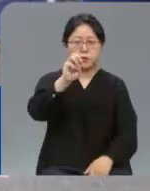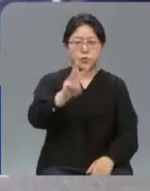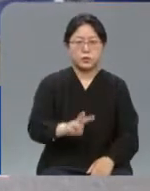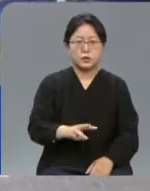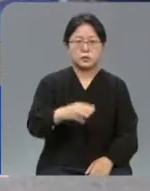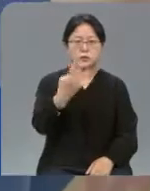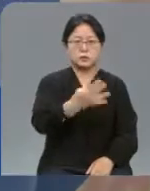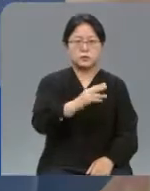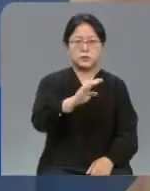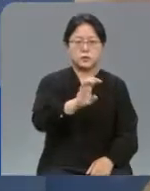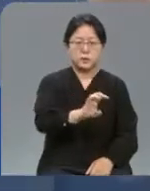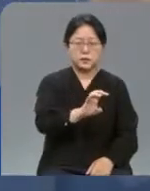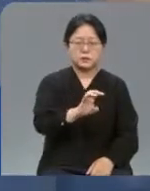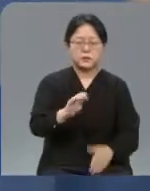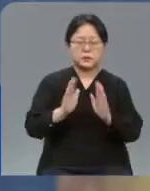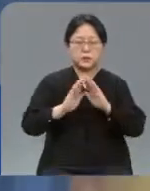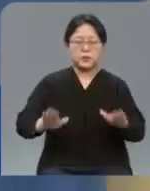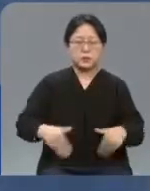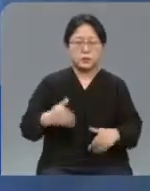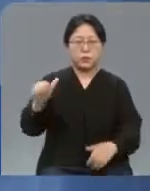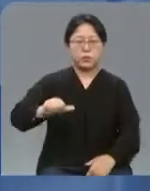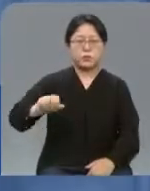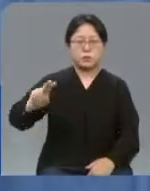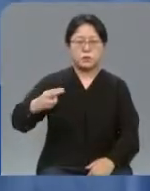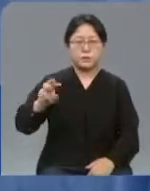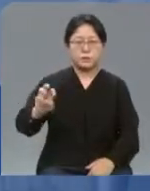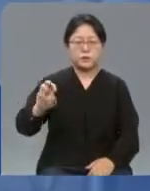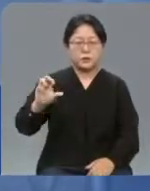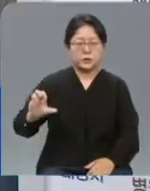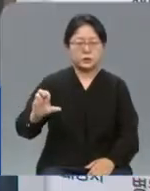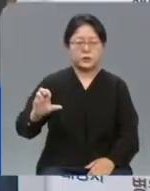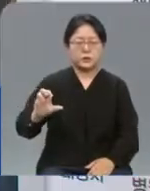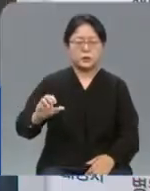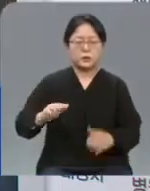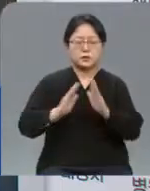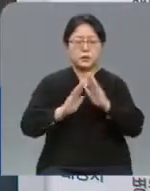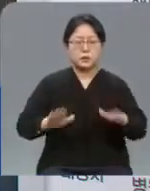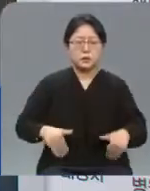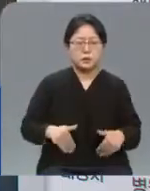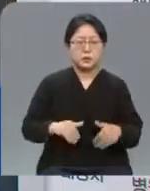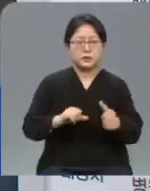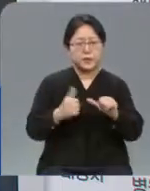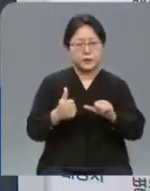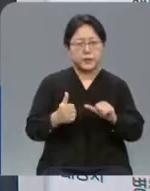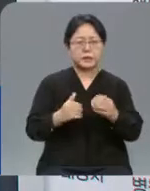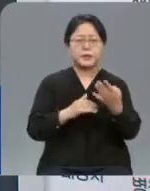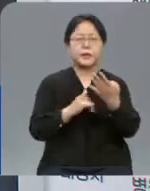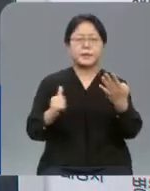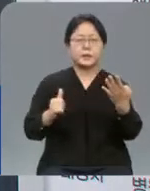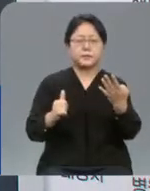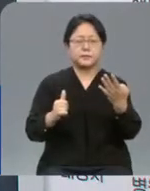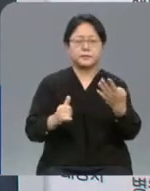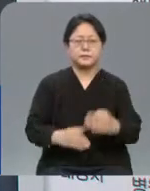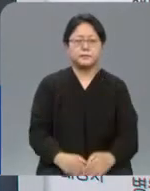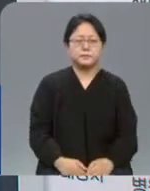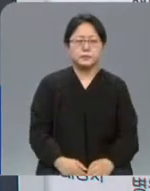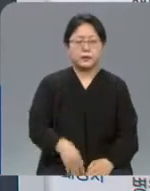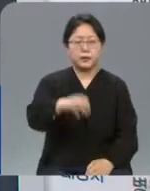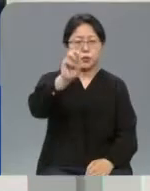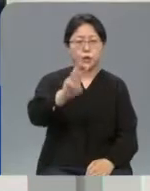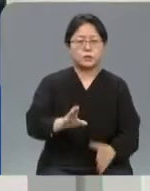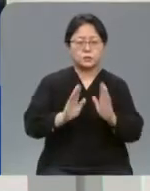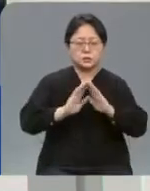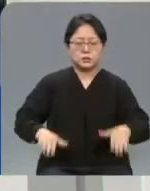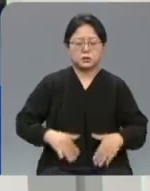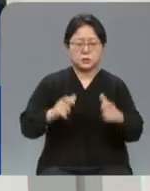가자 첫마음 명 전남이 5200 35명으로 전남에서는 사망자도 4명 나왔습니다 광주와